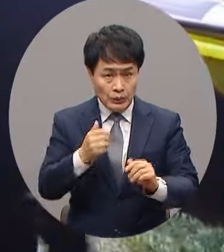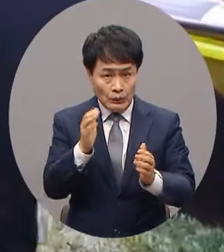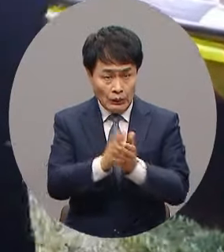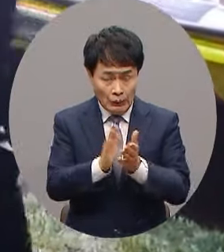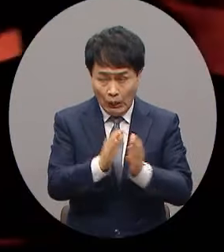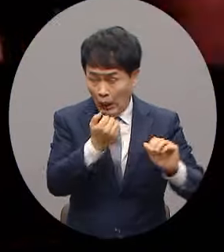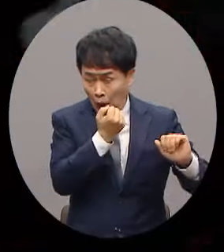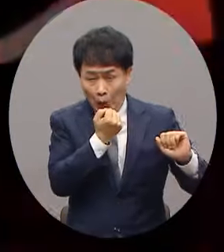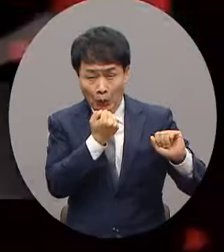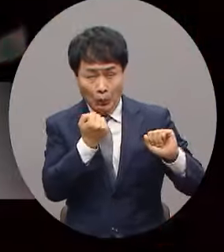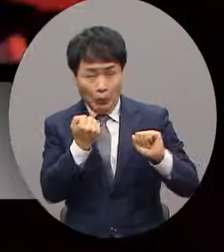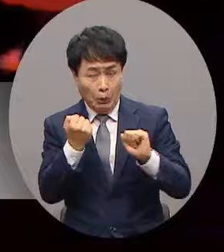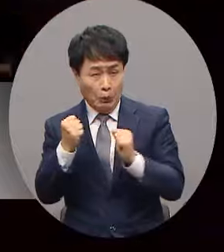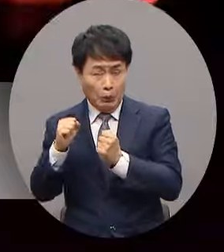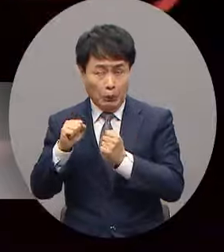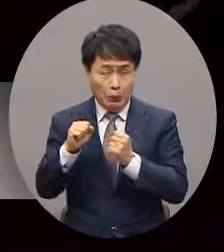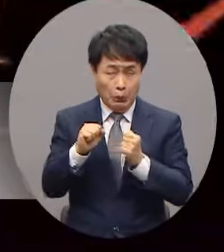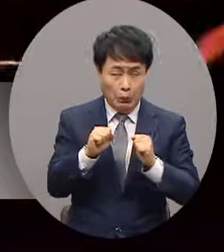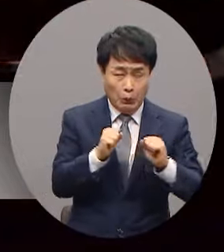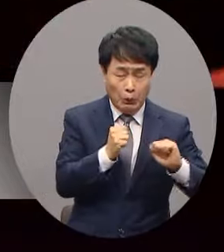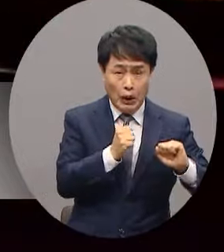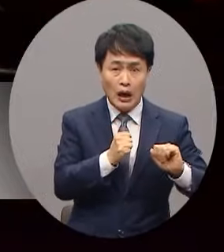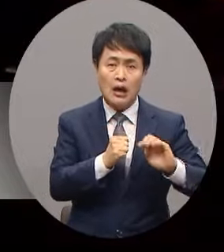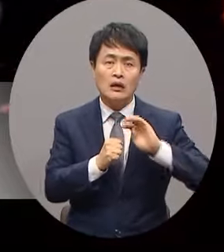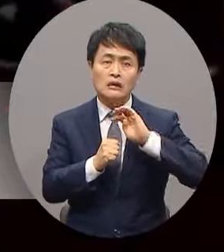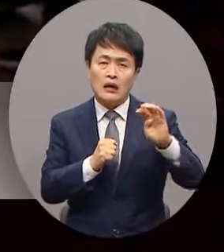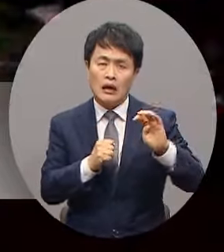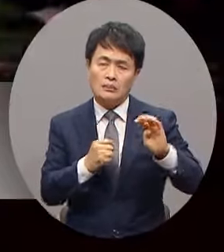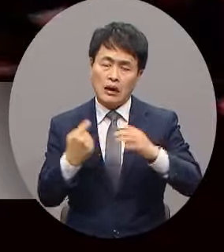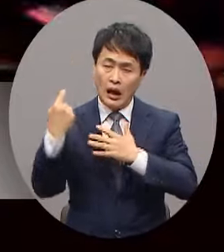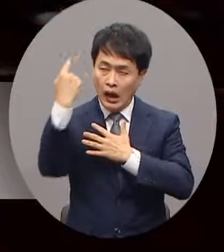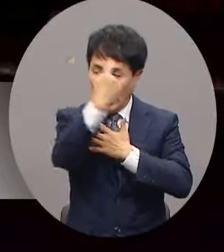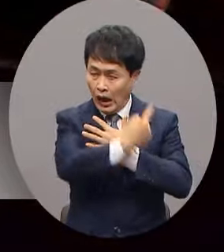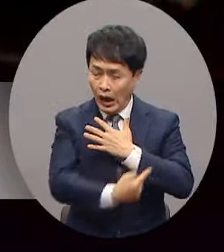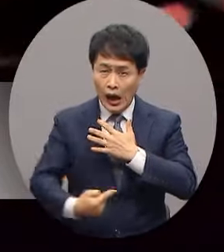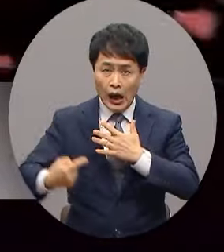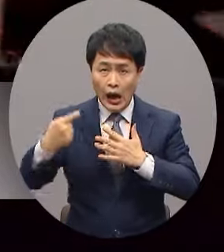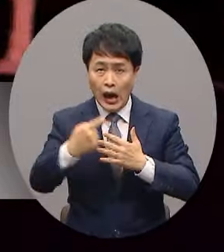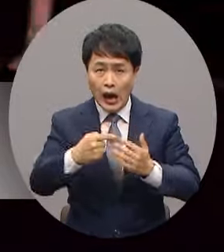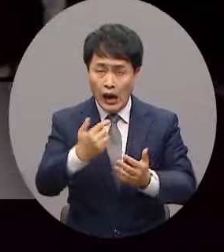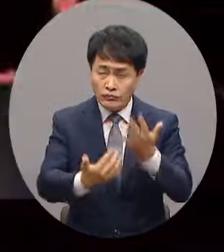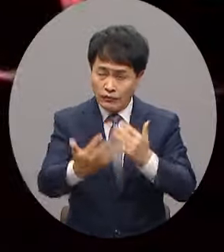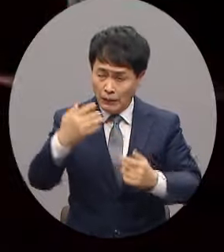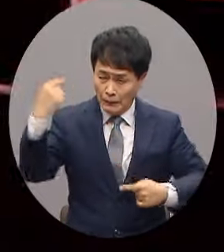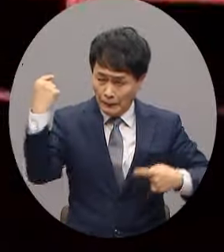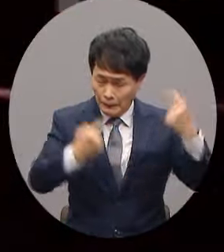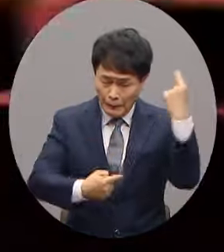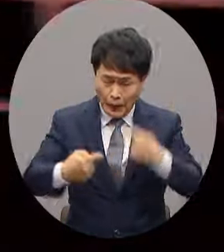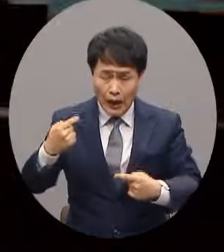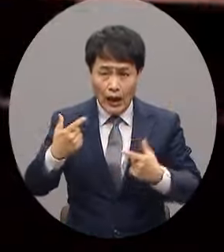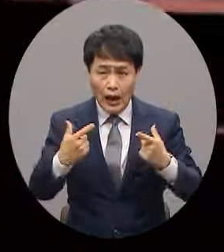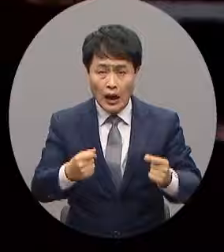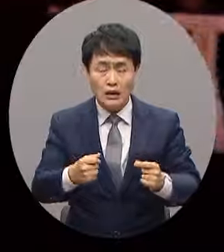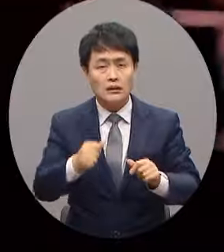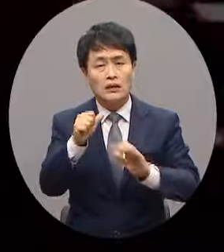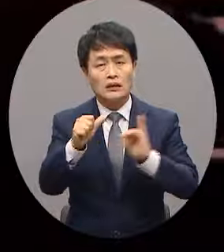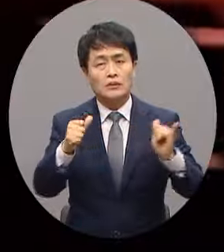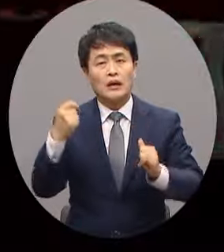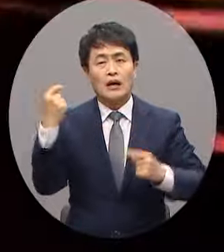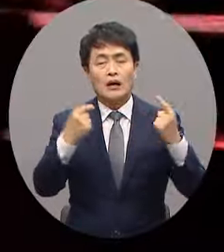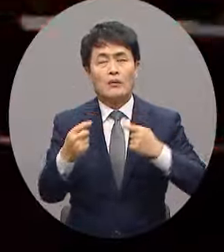것으로 파악됐는데 40대 직원이 심각한 전신 화상을 입는 등 모두 5명이 중상을 입고 병원으로